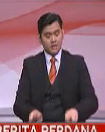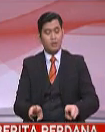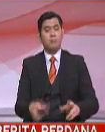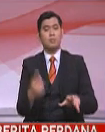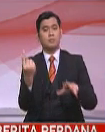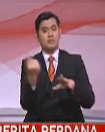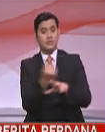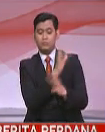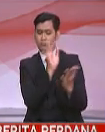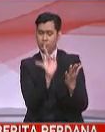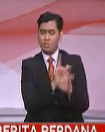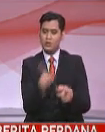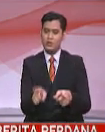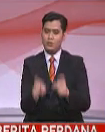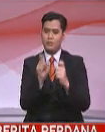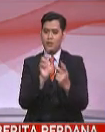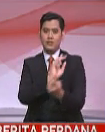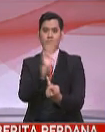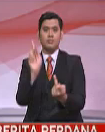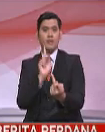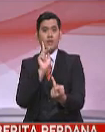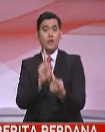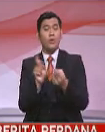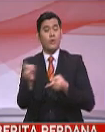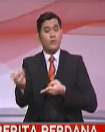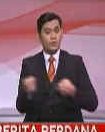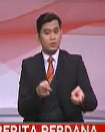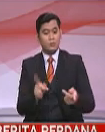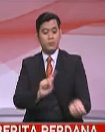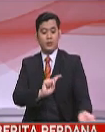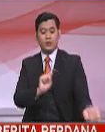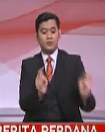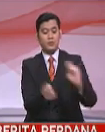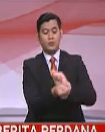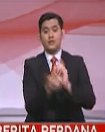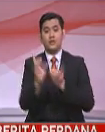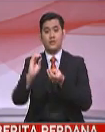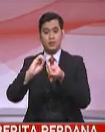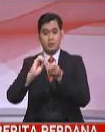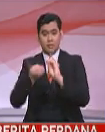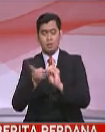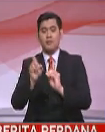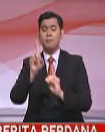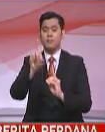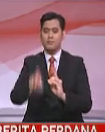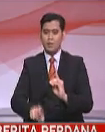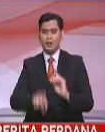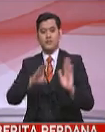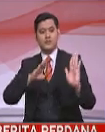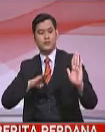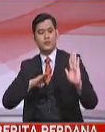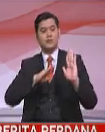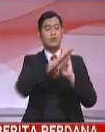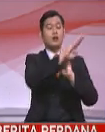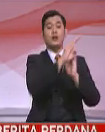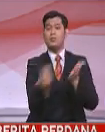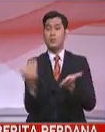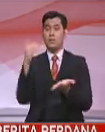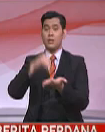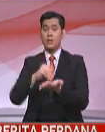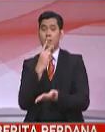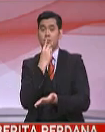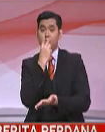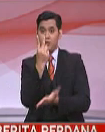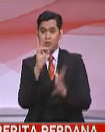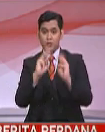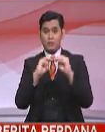pantas, efisien dan tepat. Usaha ke arah transformasi digital, kata beliau, perlu ditingkat bagi memastikan masyarakat dan